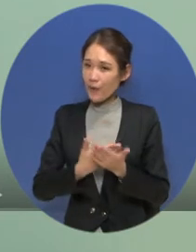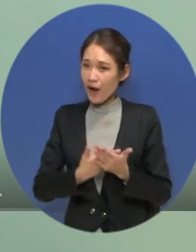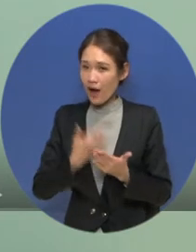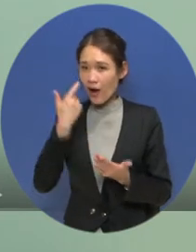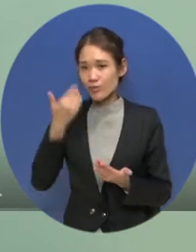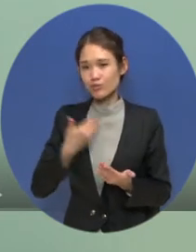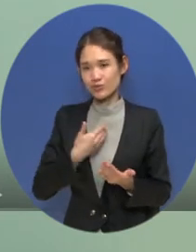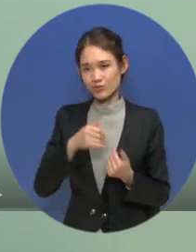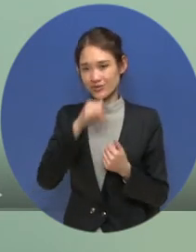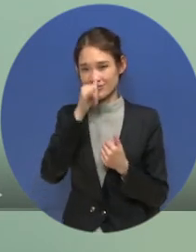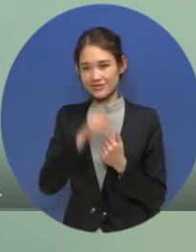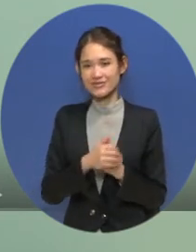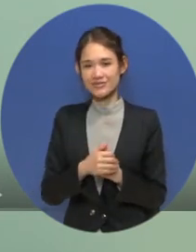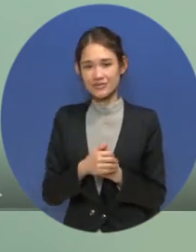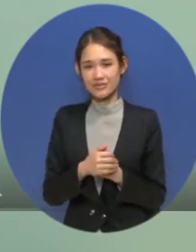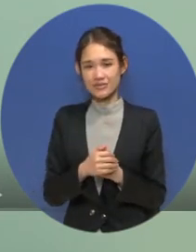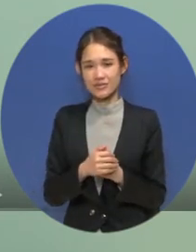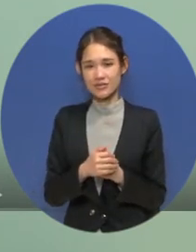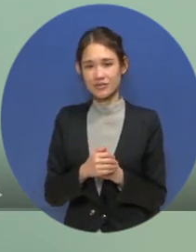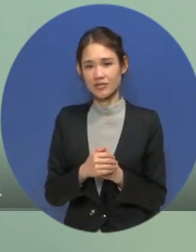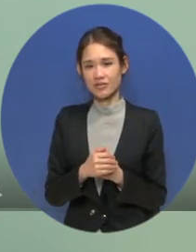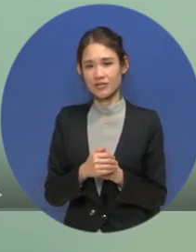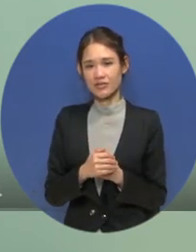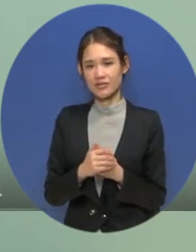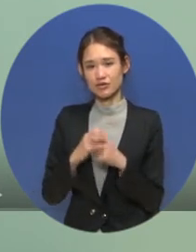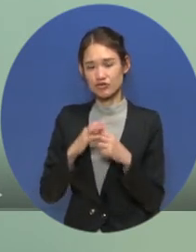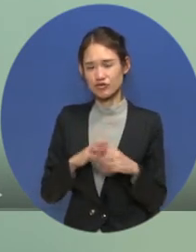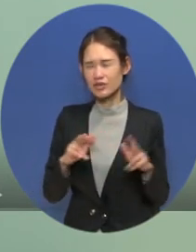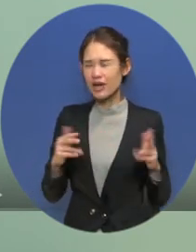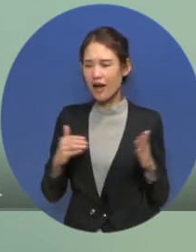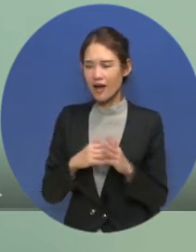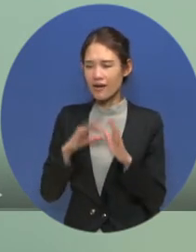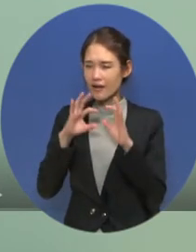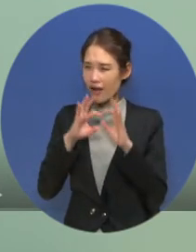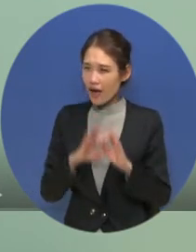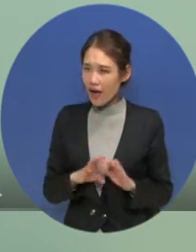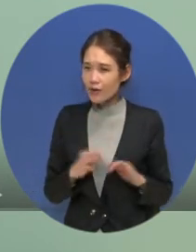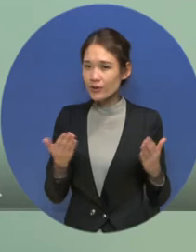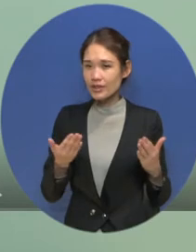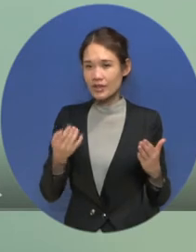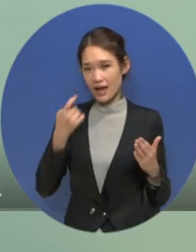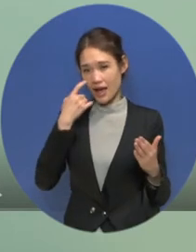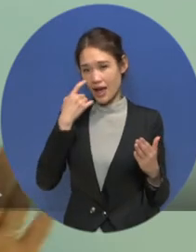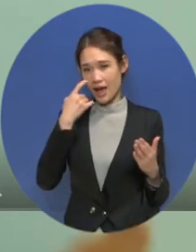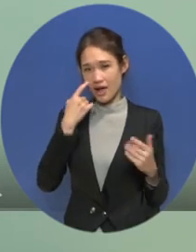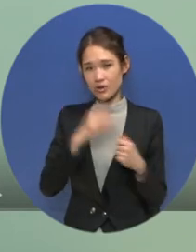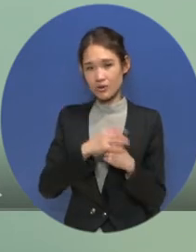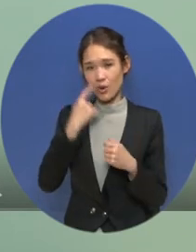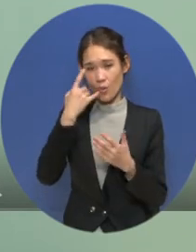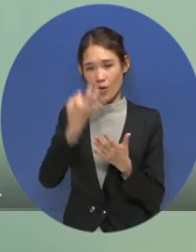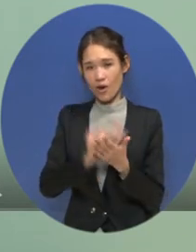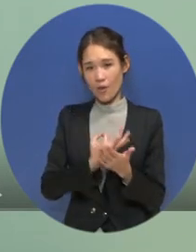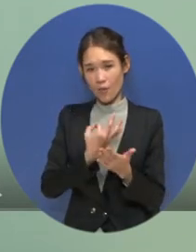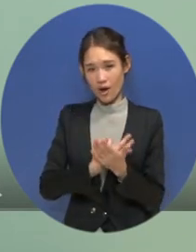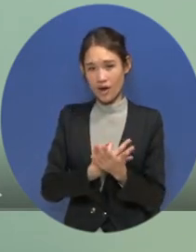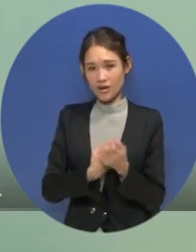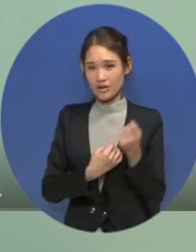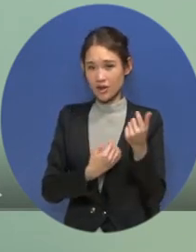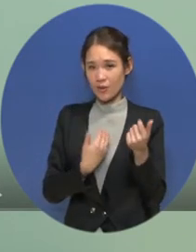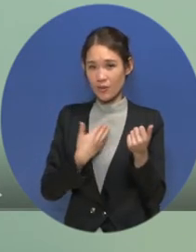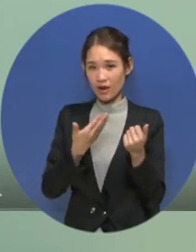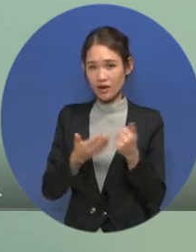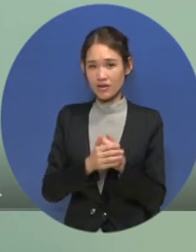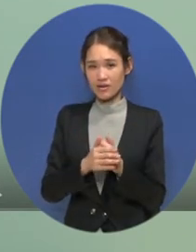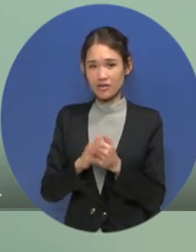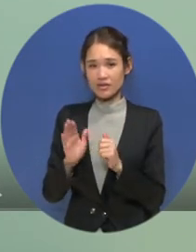이렇게 물어보는 친구 있어요. 이게 꾸준히 지금까지 일하면서 월급, 이제 일 안 하면 월급 조금 받아요 하면은 바로